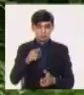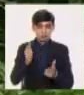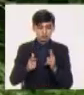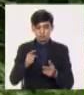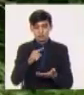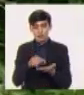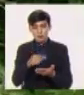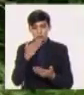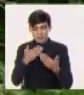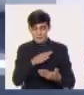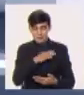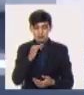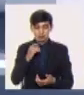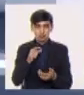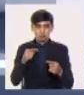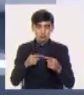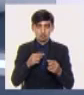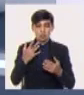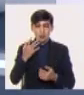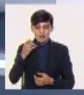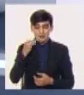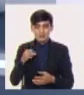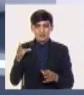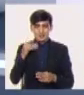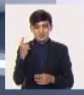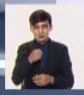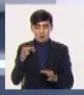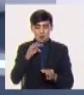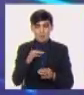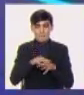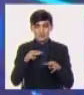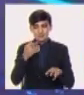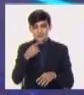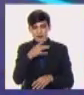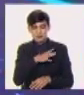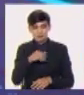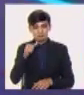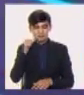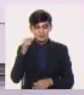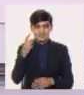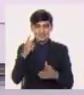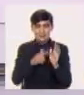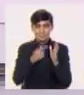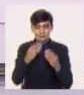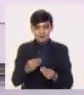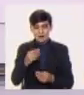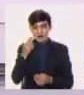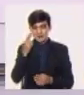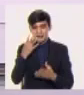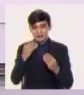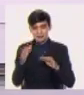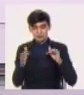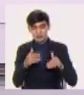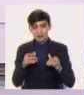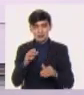туындаған. Өлім-жітім көрсеткішін әр аптаның соңында жариялаймыз деген министрлік өкілдері өткен 7 күннің мәліметін Астана күні өткен соң